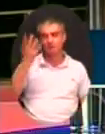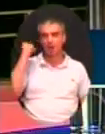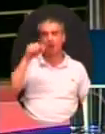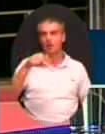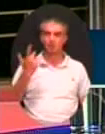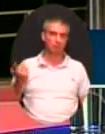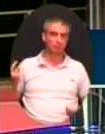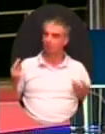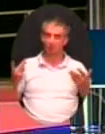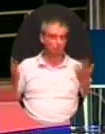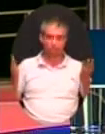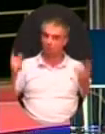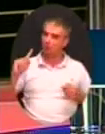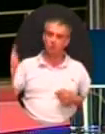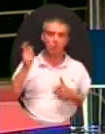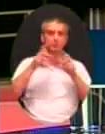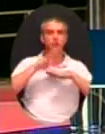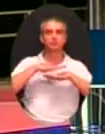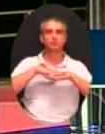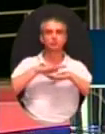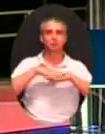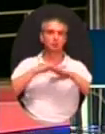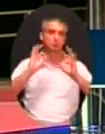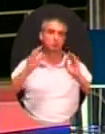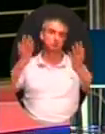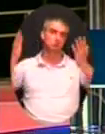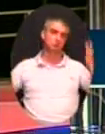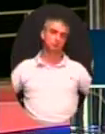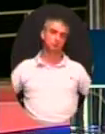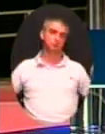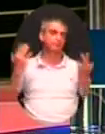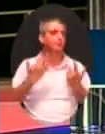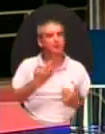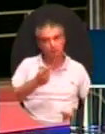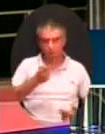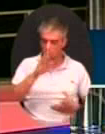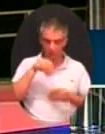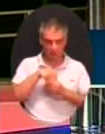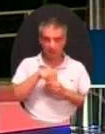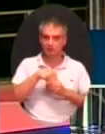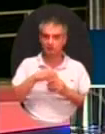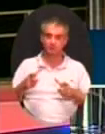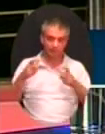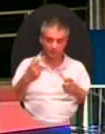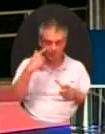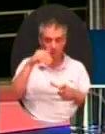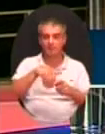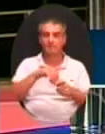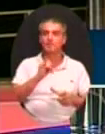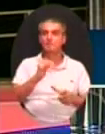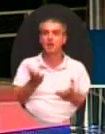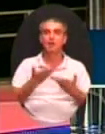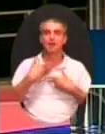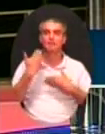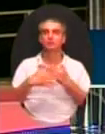שם. אין, כולם אנשי מקצוע. אוקיי. בסדר, נראה איזה... מתי? נראה, הוא הכניס חמי, נראה מה הוא הכניס בפנים. מתי